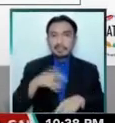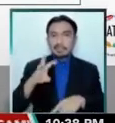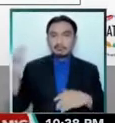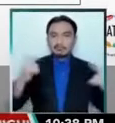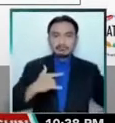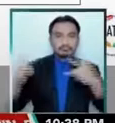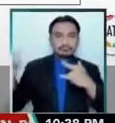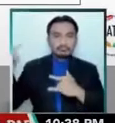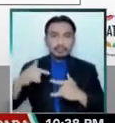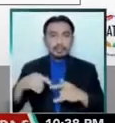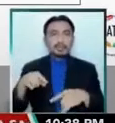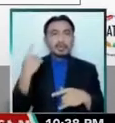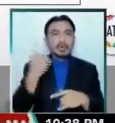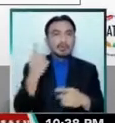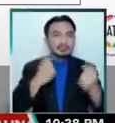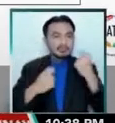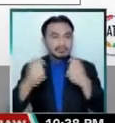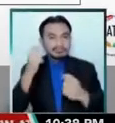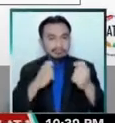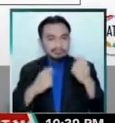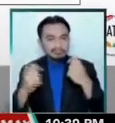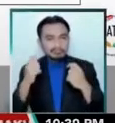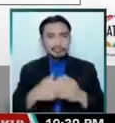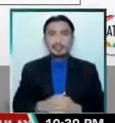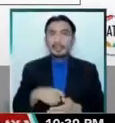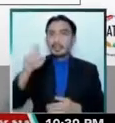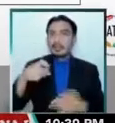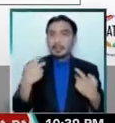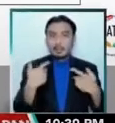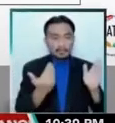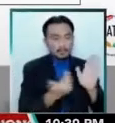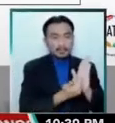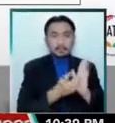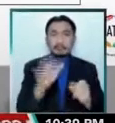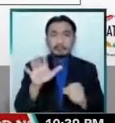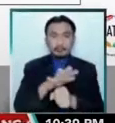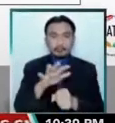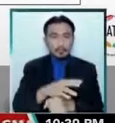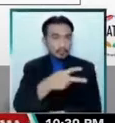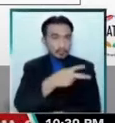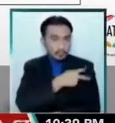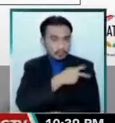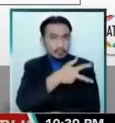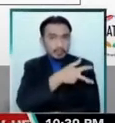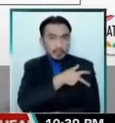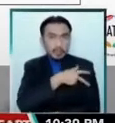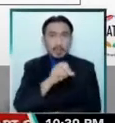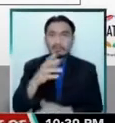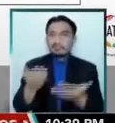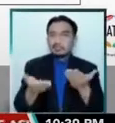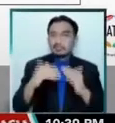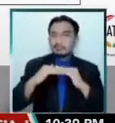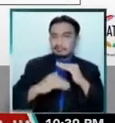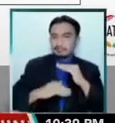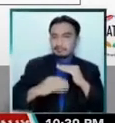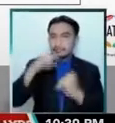di ba? Kaya guys, mag-ingat pa tayo. Huwag tayong magpa-control ng maraming tao tulad ng mga si Carpio